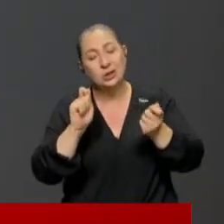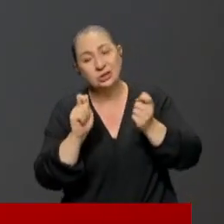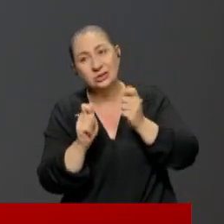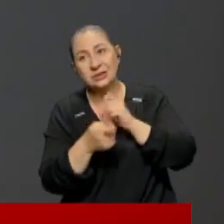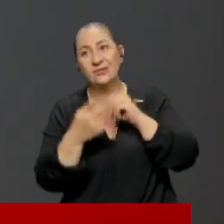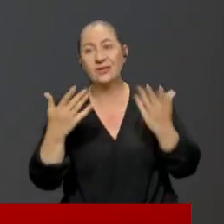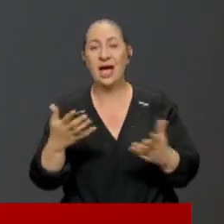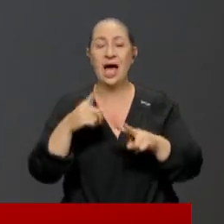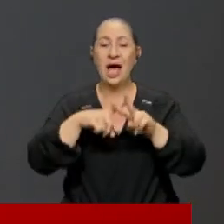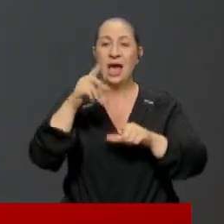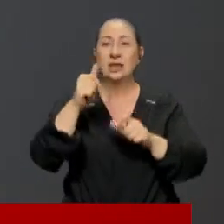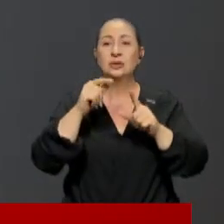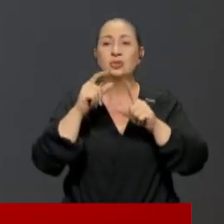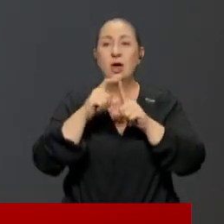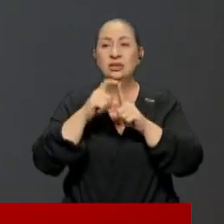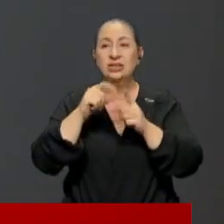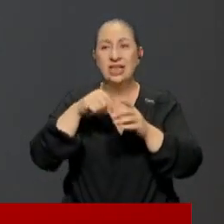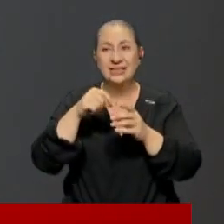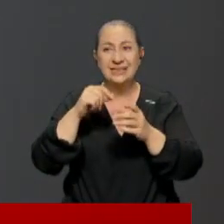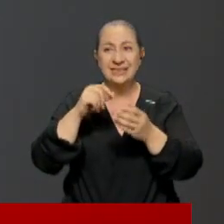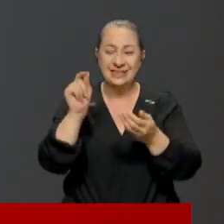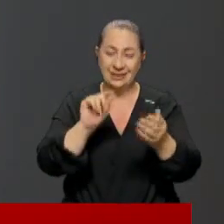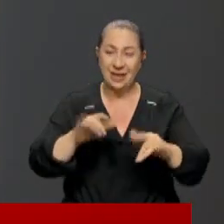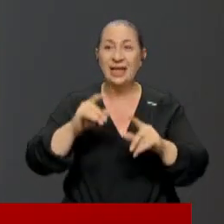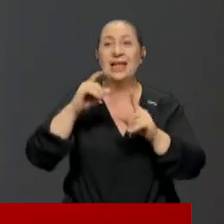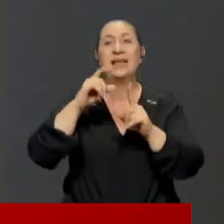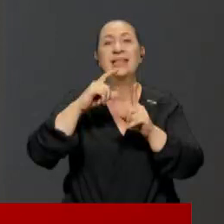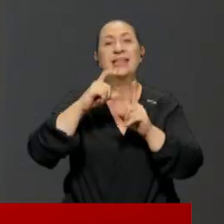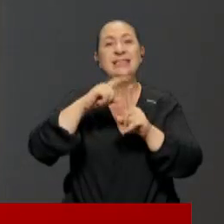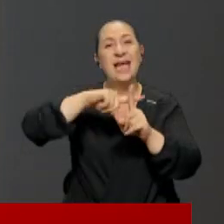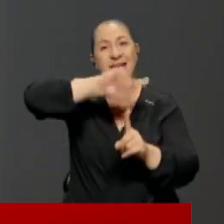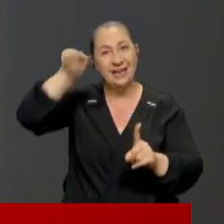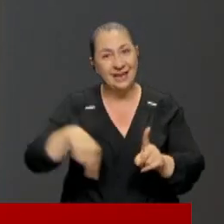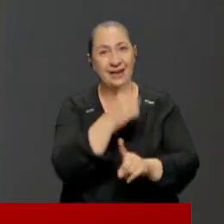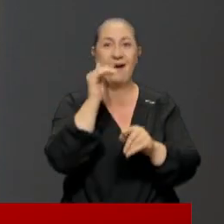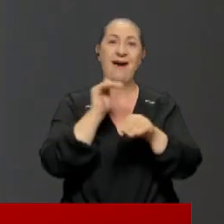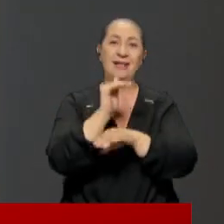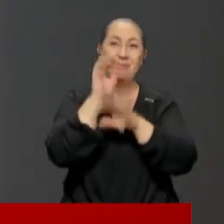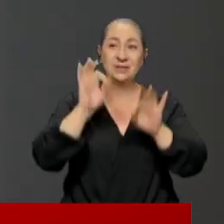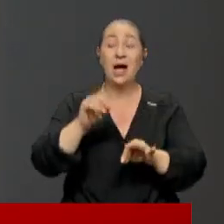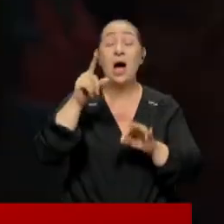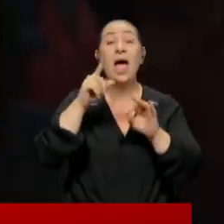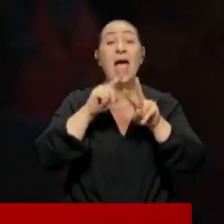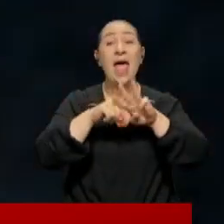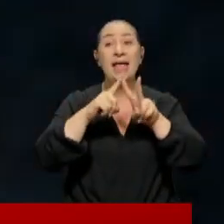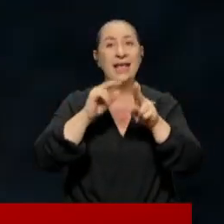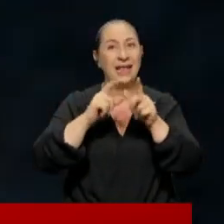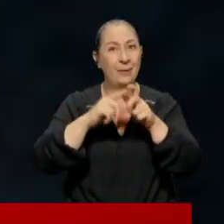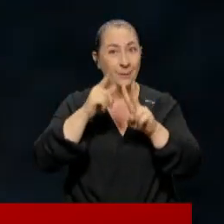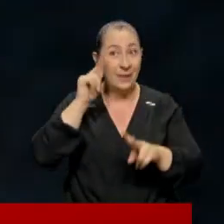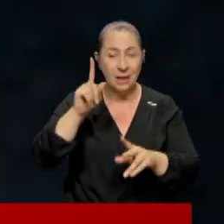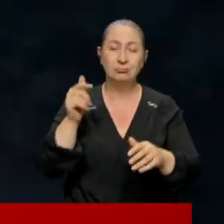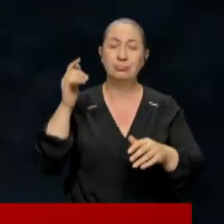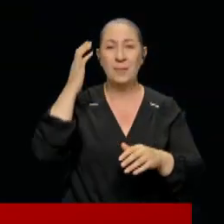ve Ali Doğançay'ın senaryosuyla Disney Plus'la hayata geçti. Oyuncu Engin Akyürek'in başrolünde